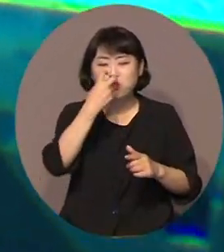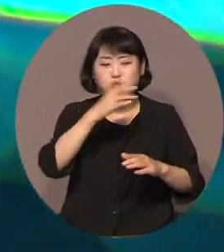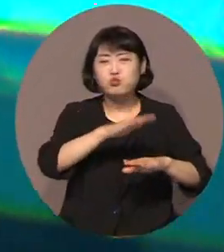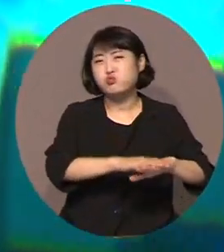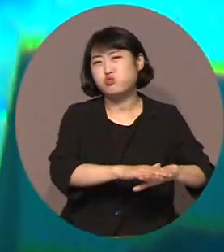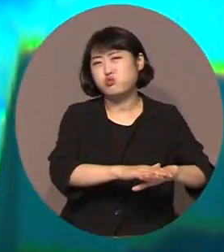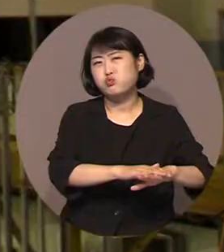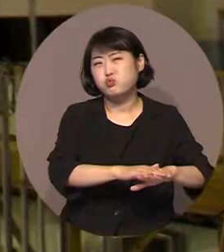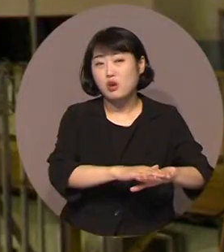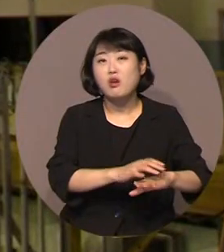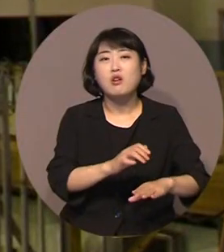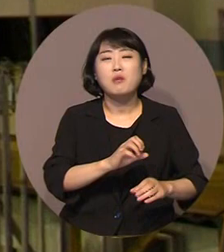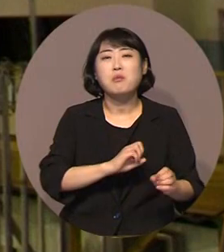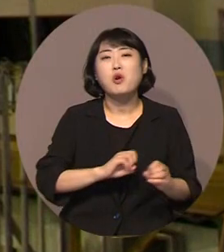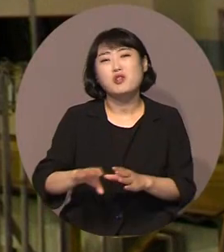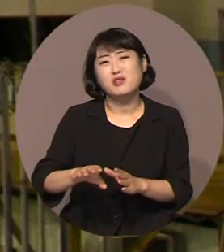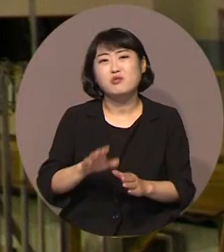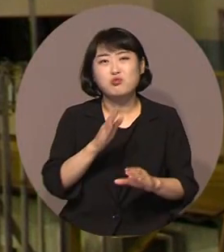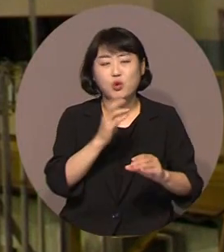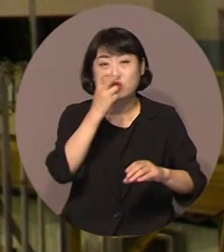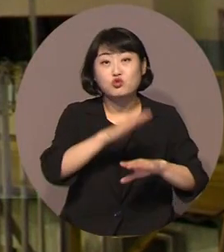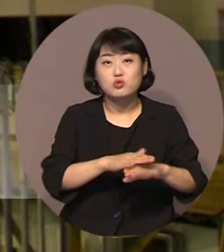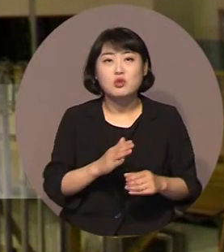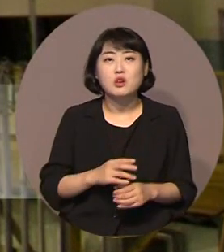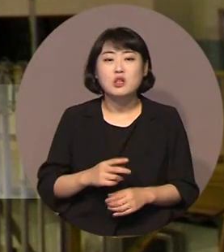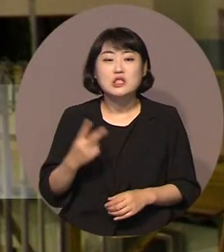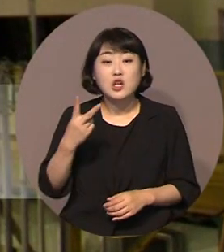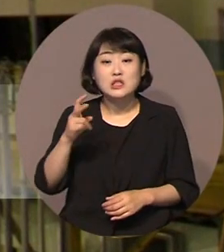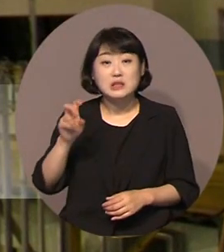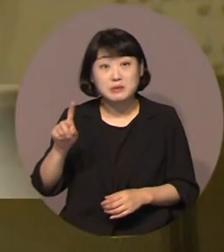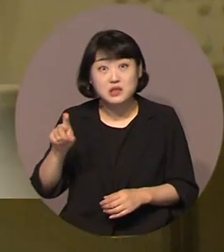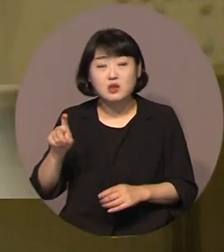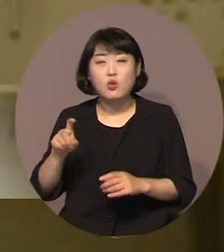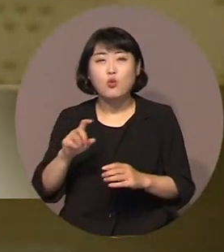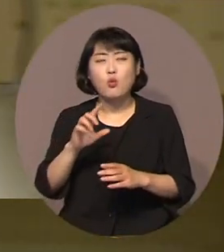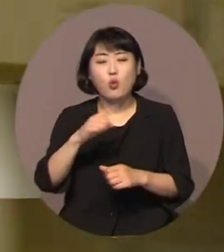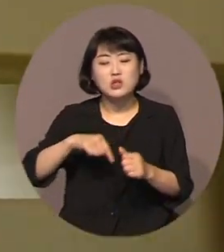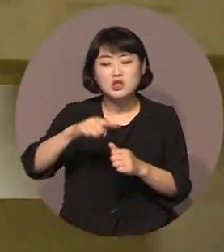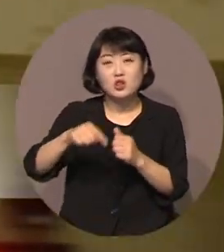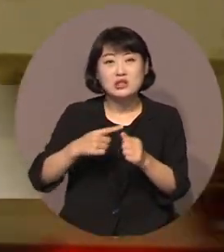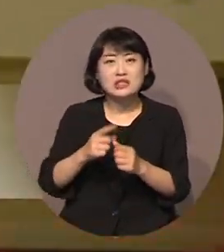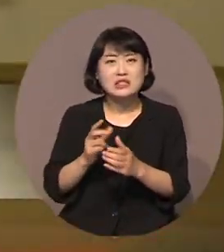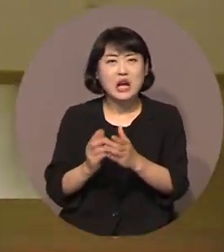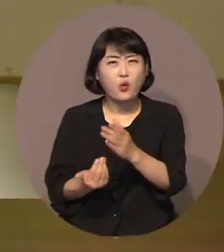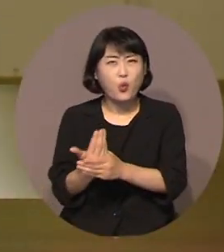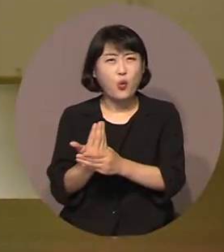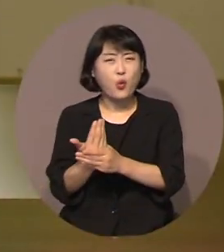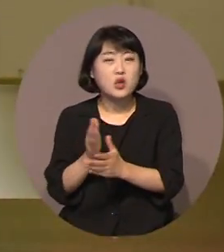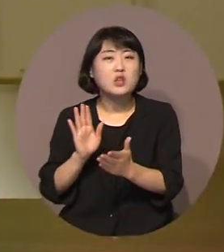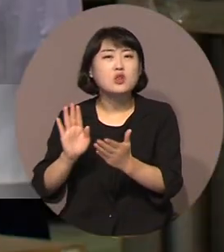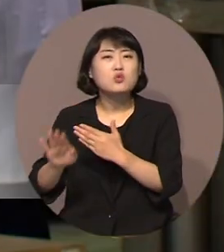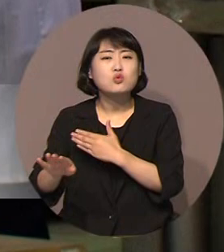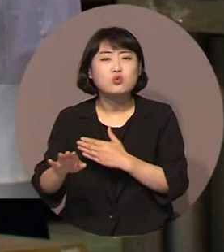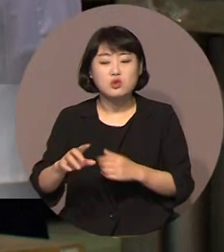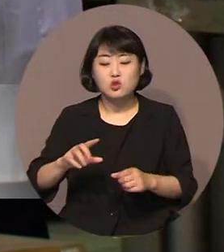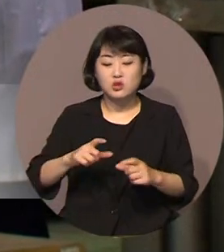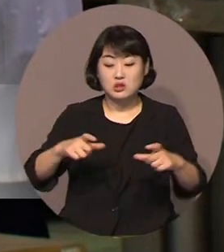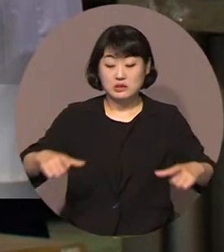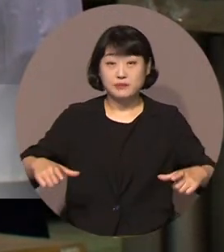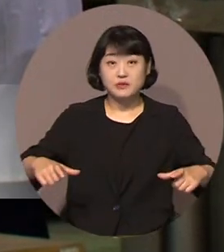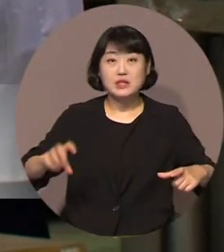중입니다. 지난 2011년 일본 후쿠시마 원전 사고 이후 정부가 원전 반경 30km까지